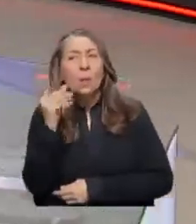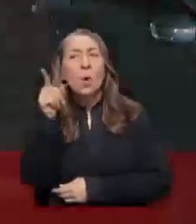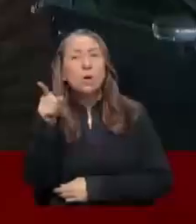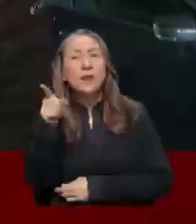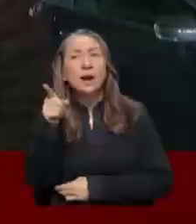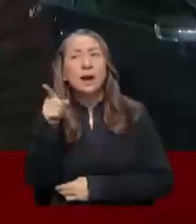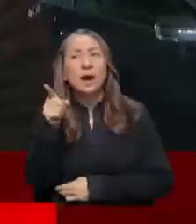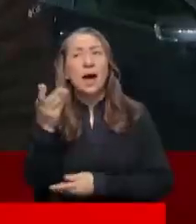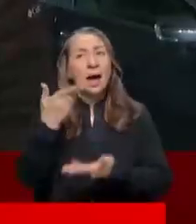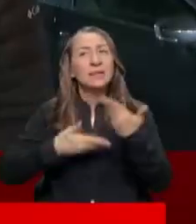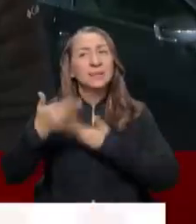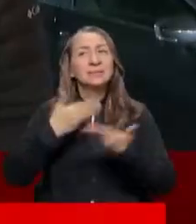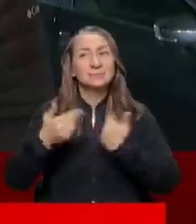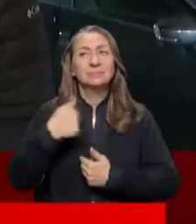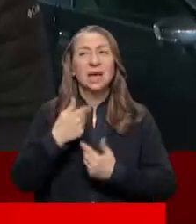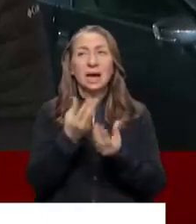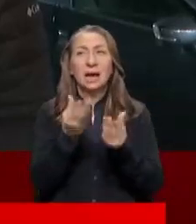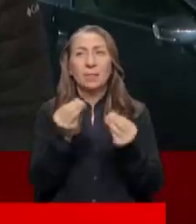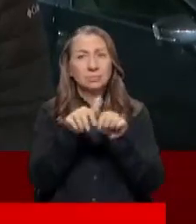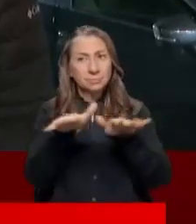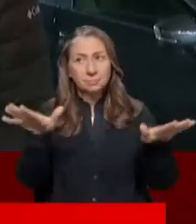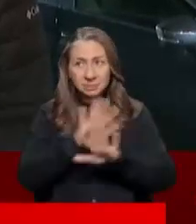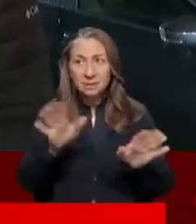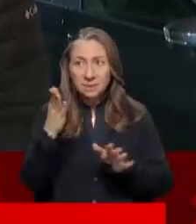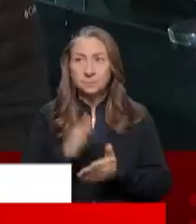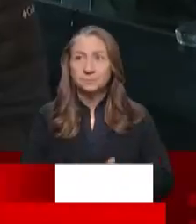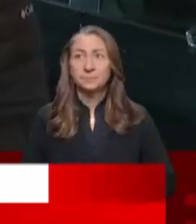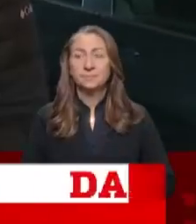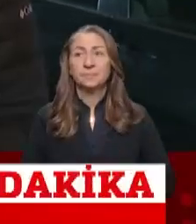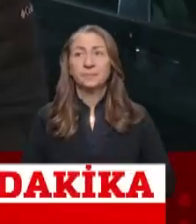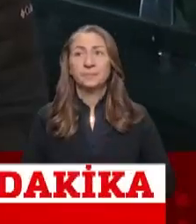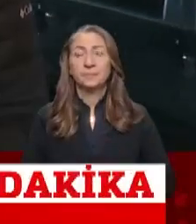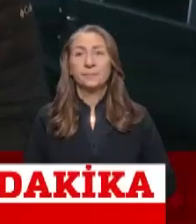da anlatsın bize, kalabalık dağıldı mı?